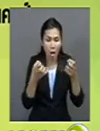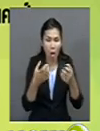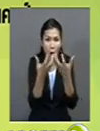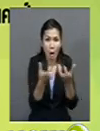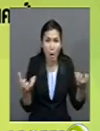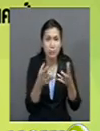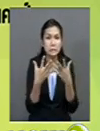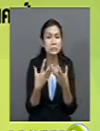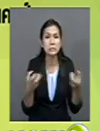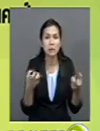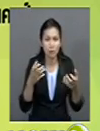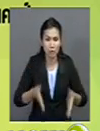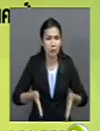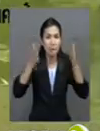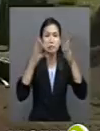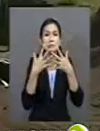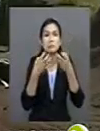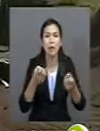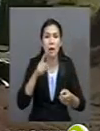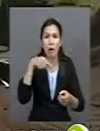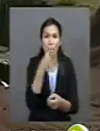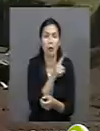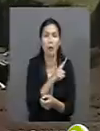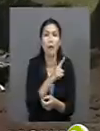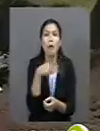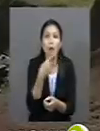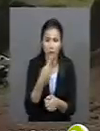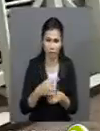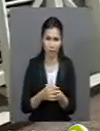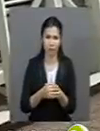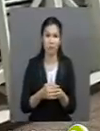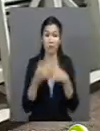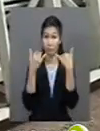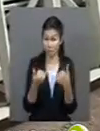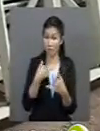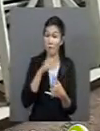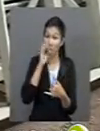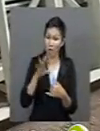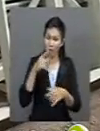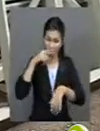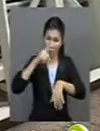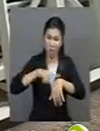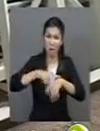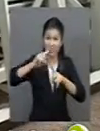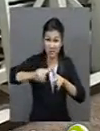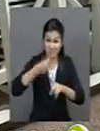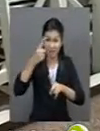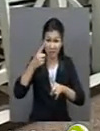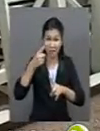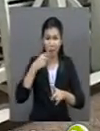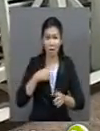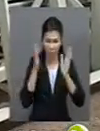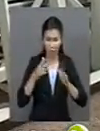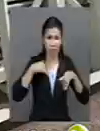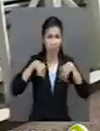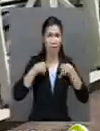กรณ์ต่างๆเสียหายอาคารเสียหายขึ้นมาใครจะเป็นคนรับผิดชอบฮะแล้วก็บอกว่าเวลาที่ให้เนี่ย1เดือนเนี่ยบรรดาผู้ประ